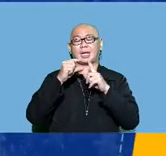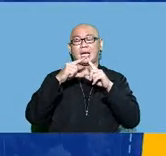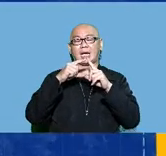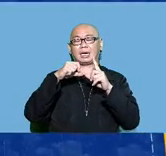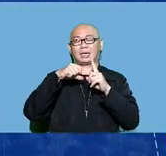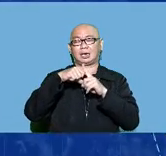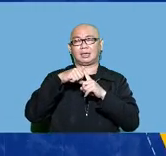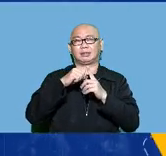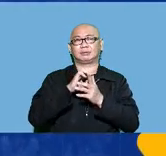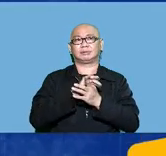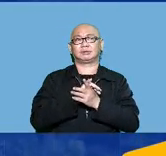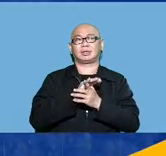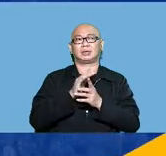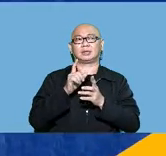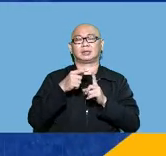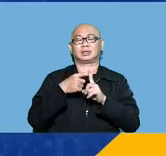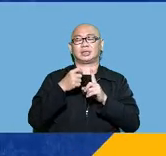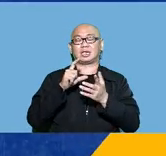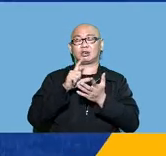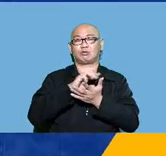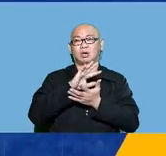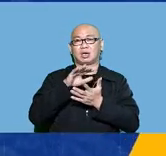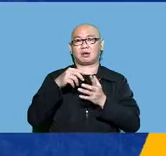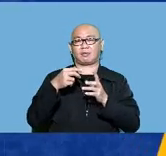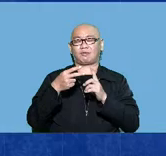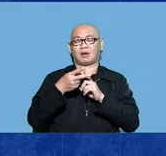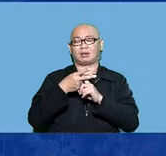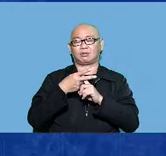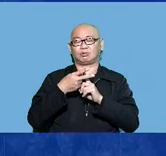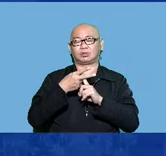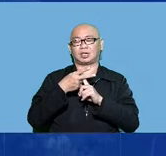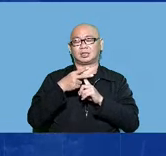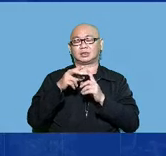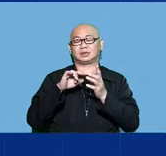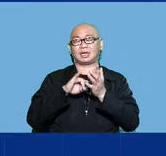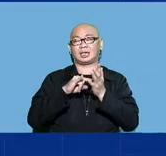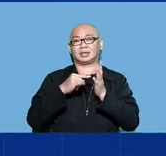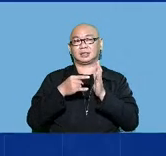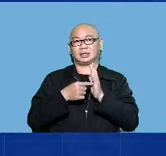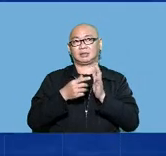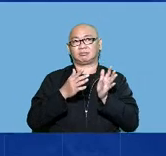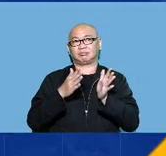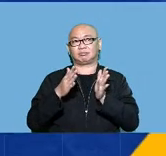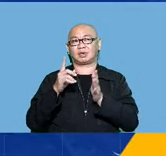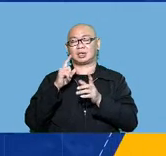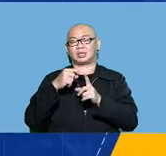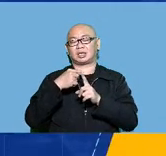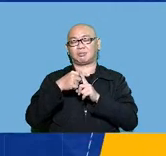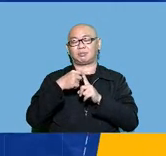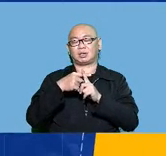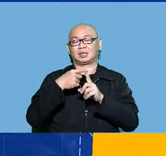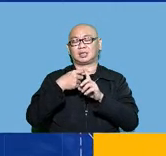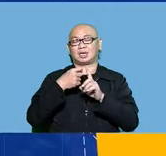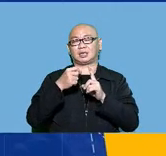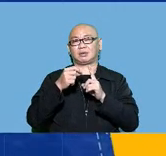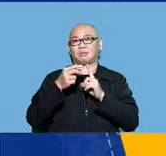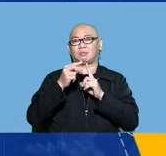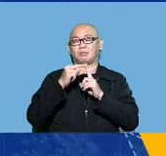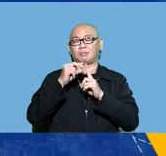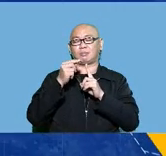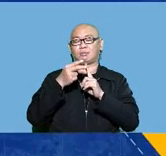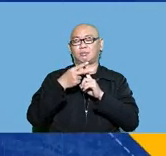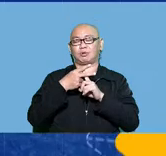ilmiah dari lingkungan Fakultas Teknik. Kemudian ada tambahan dari Prof. Rusdarti,